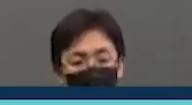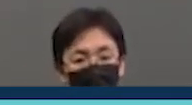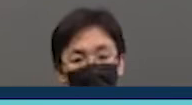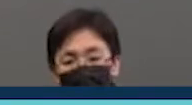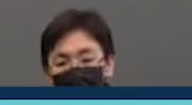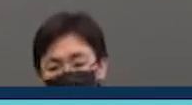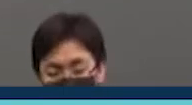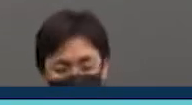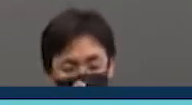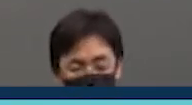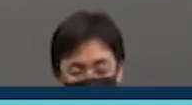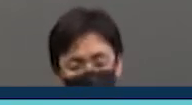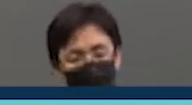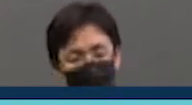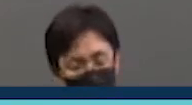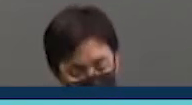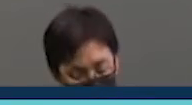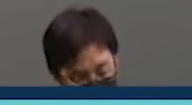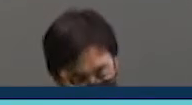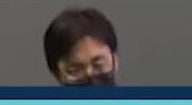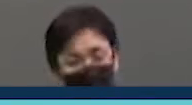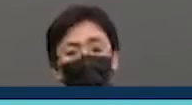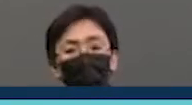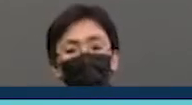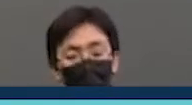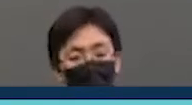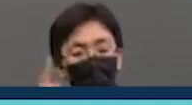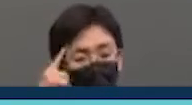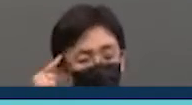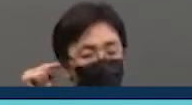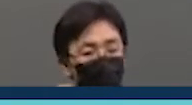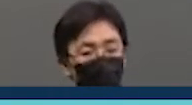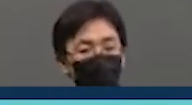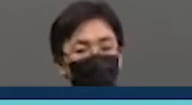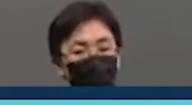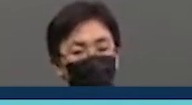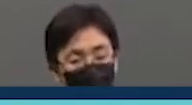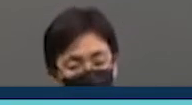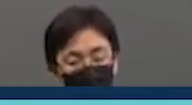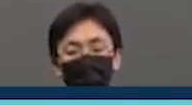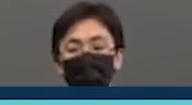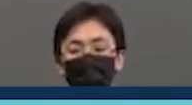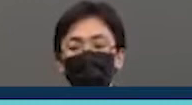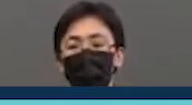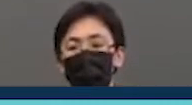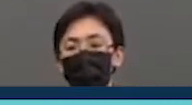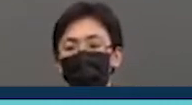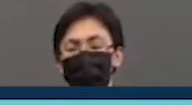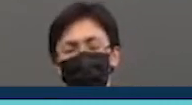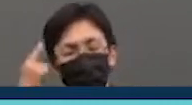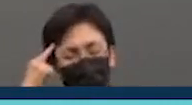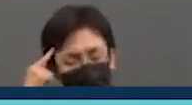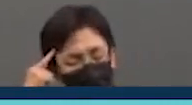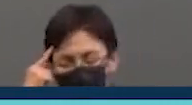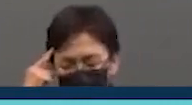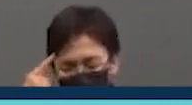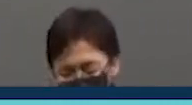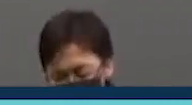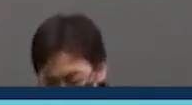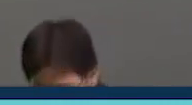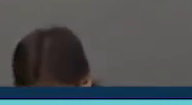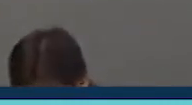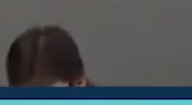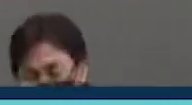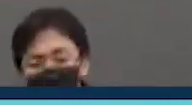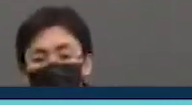เพื่อการป้องกันยาเสพติดในอนุภูมิภาคลุ่มแม่น้ำโขงรวมถึงการศึกษาดูงานของเยาวชนในช่วงที่ผ่านมานับเป็นอีก